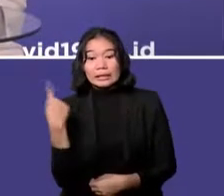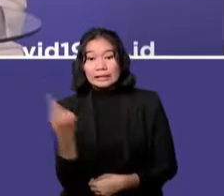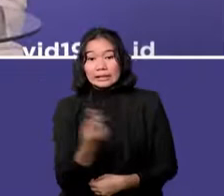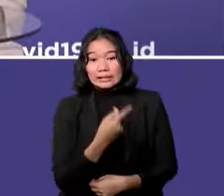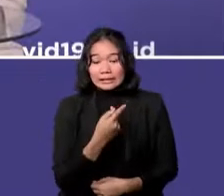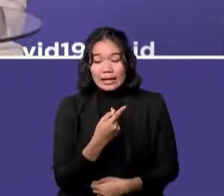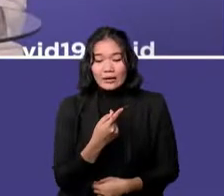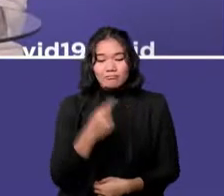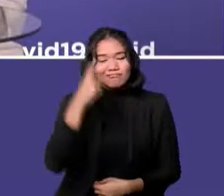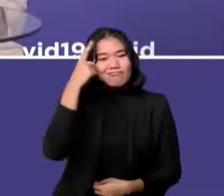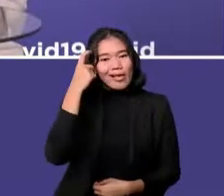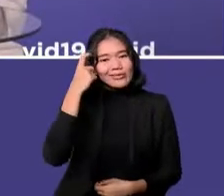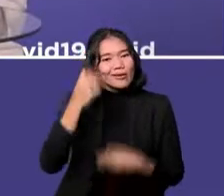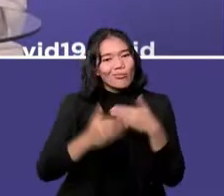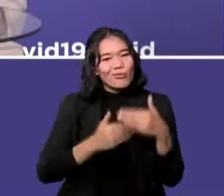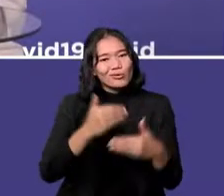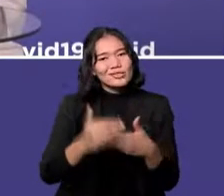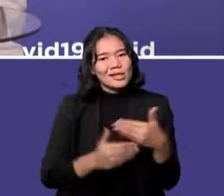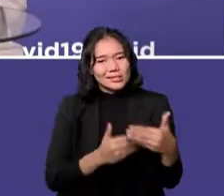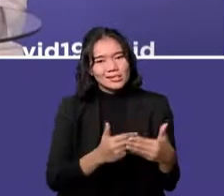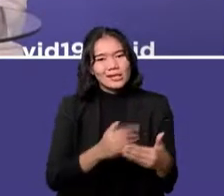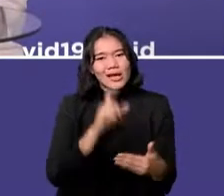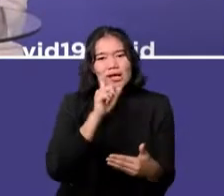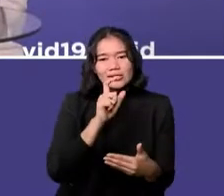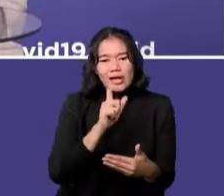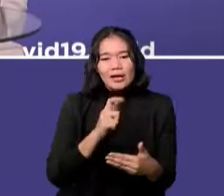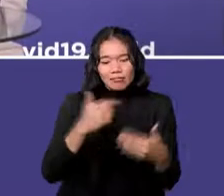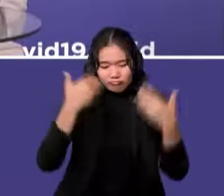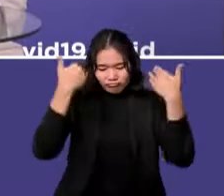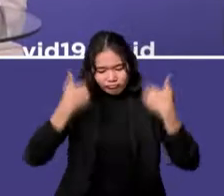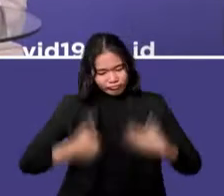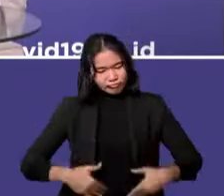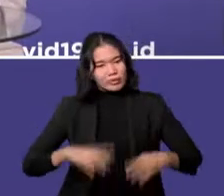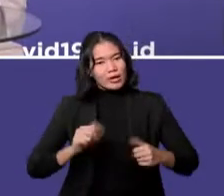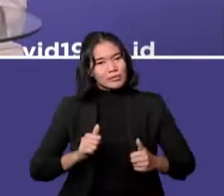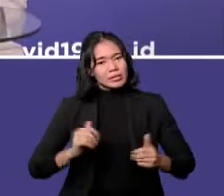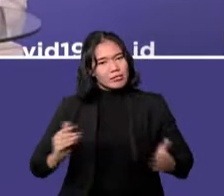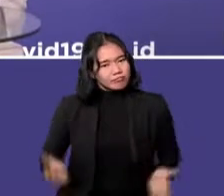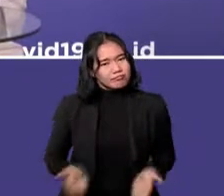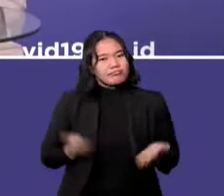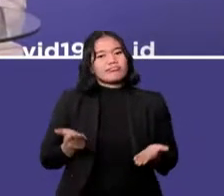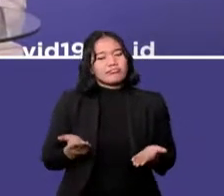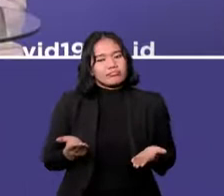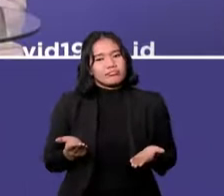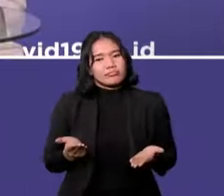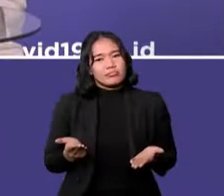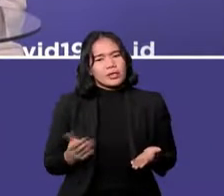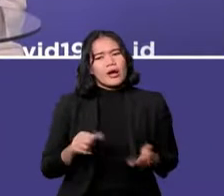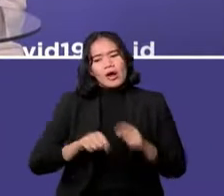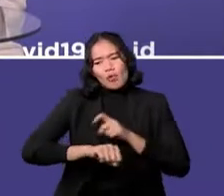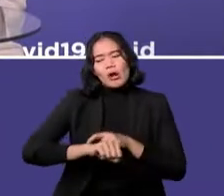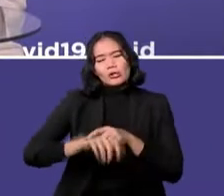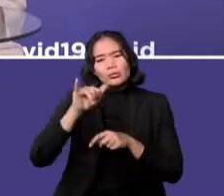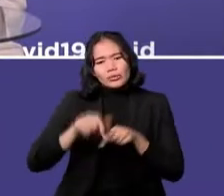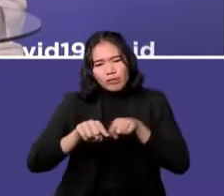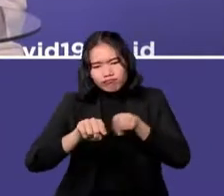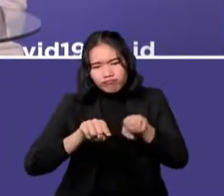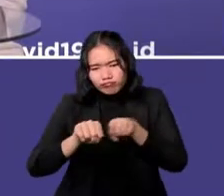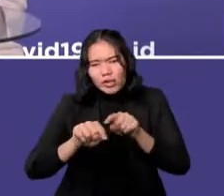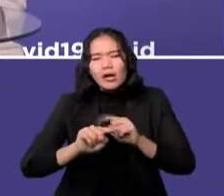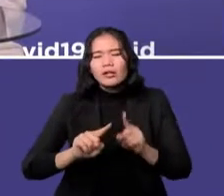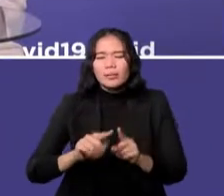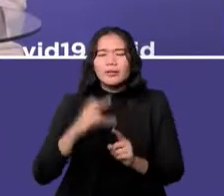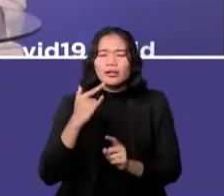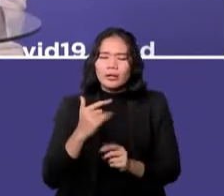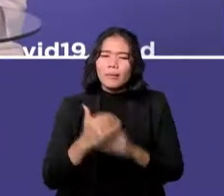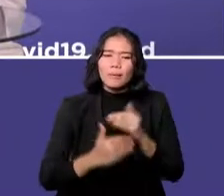dalam proses belajar, proses memberdayakan diri kita sendiri, kita memang berpacu dengan waktu, tapi itu tetap membutuhkan